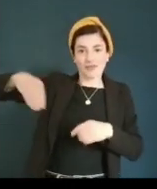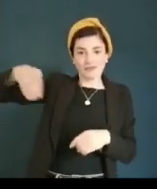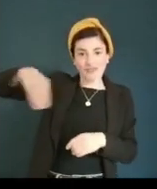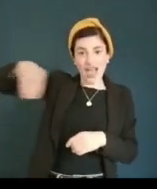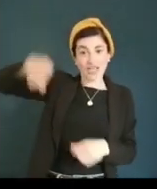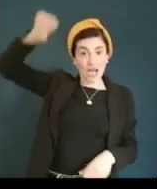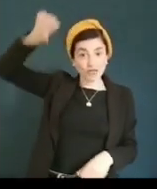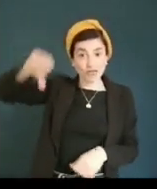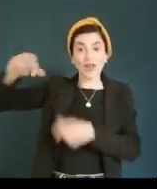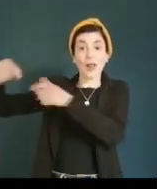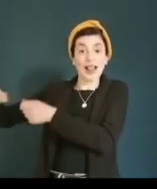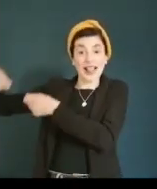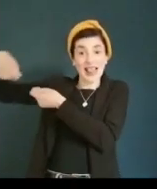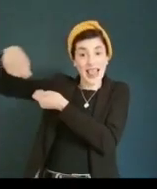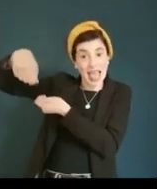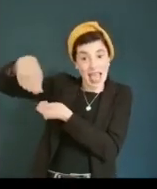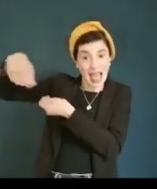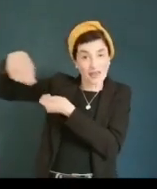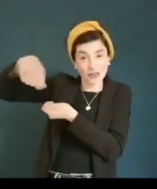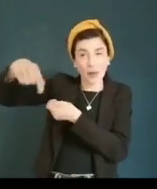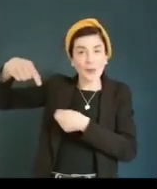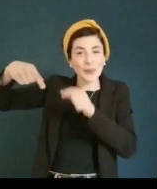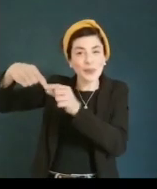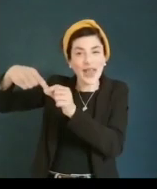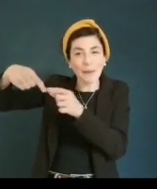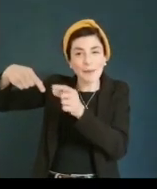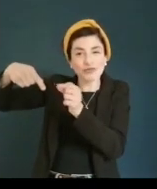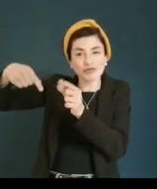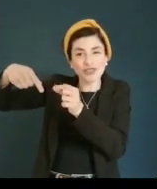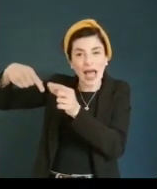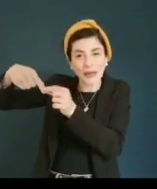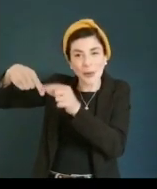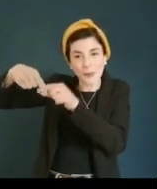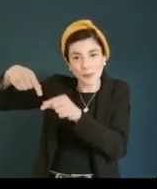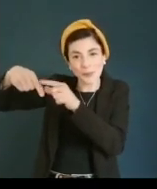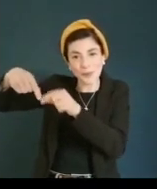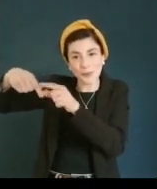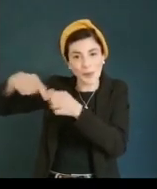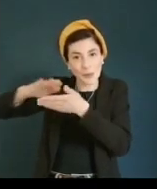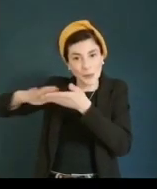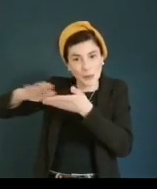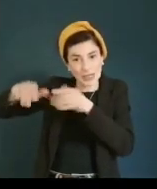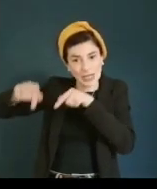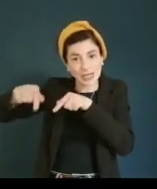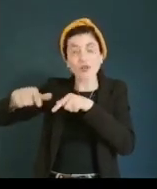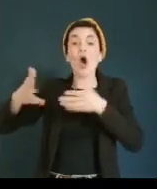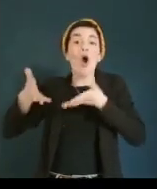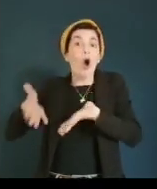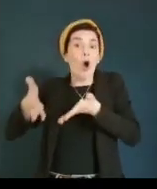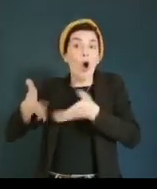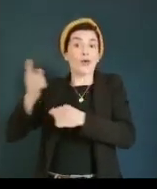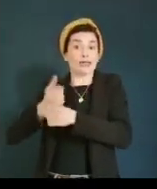vado a versare. Levo questa parte che è rimasta un pochino appiccicata e ora